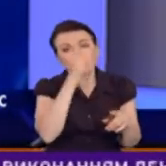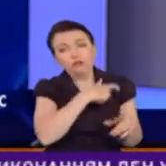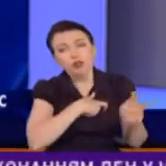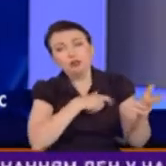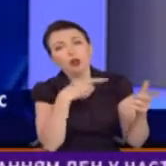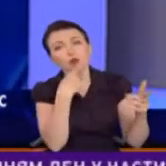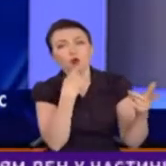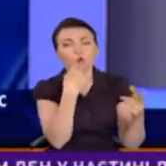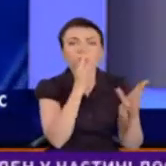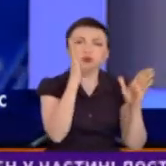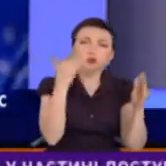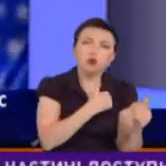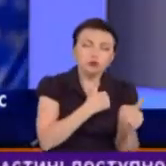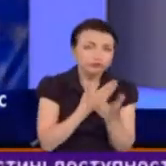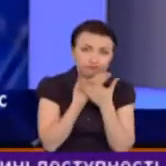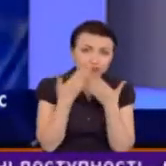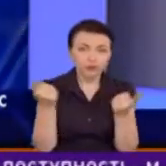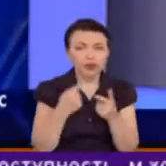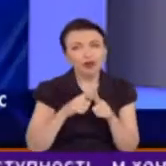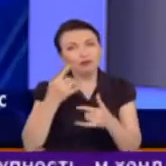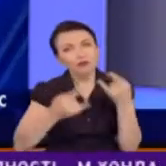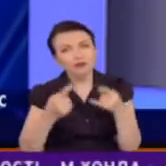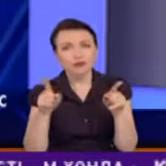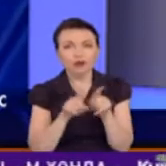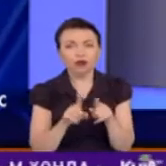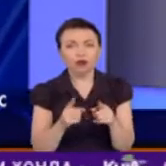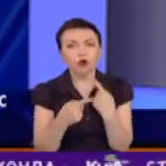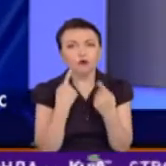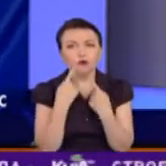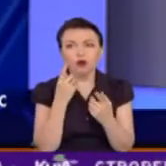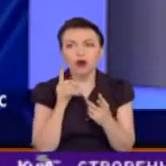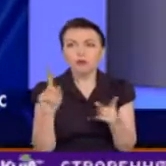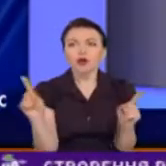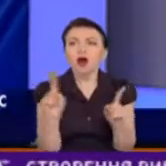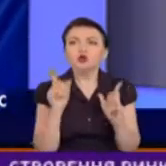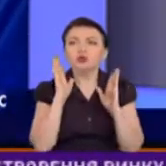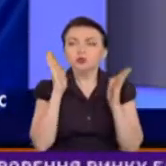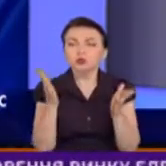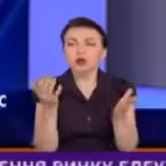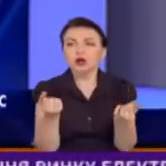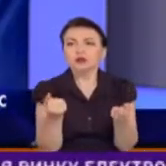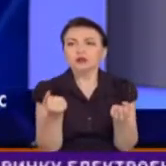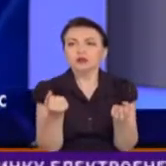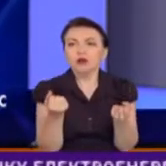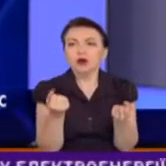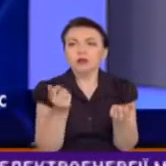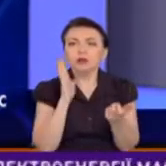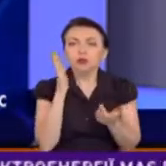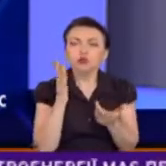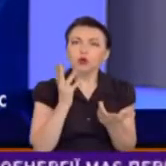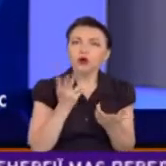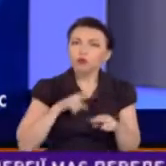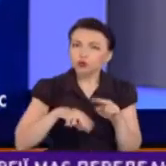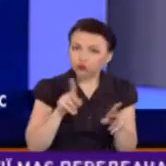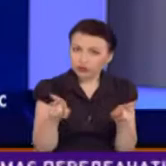влади і на ефірах, щоб таку розмову вели. А що буде? Наскільки ми будемо будувати стільки